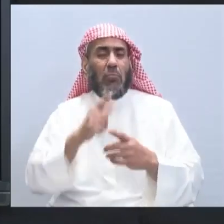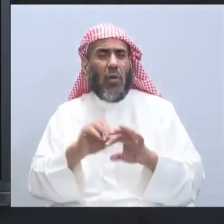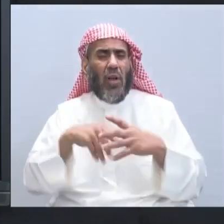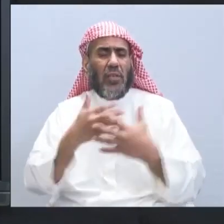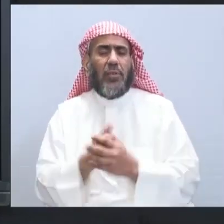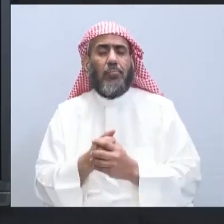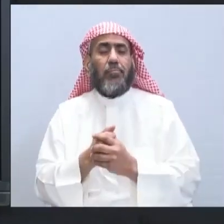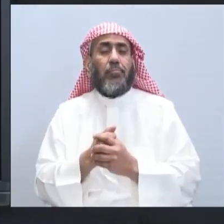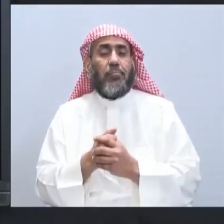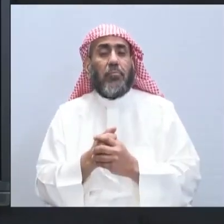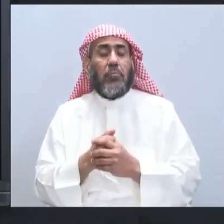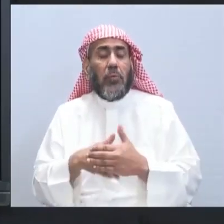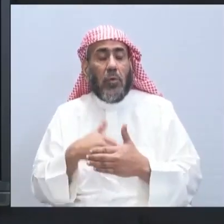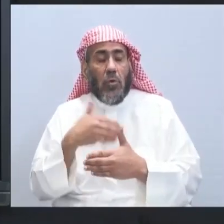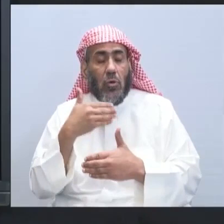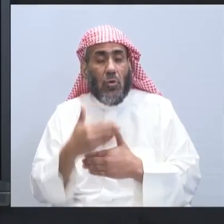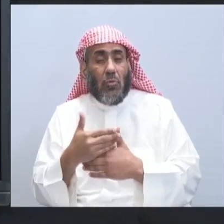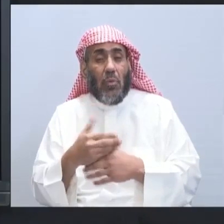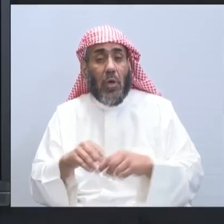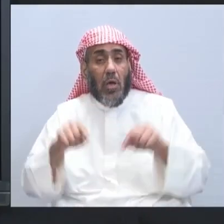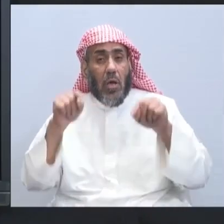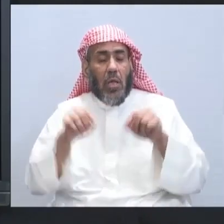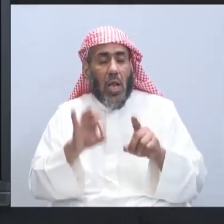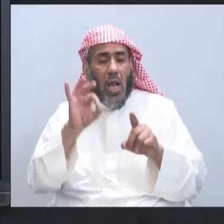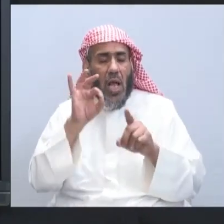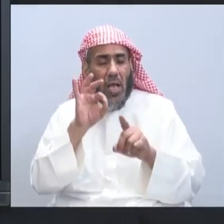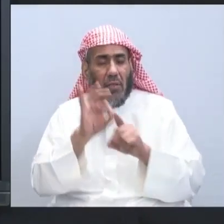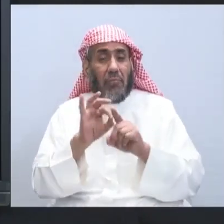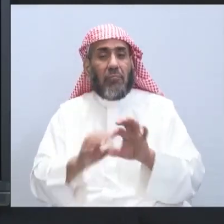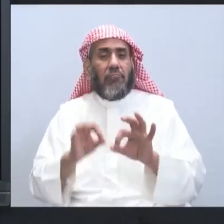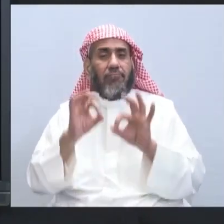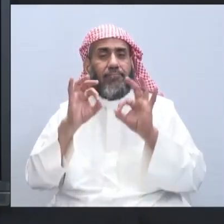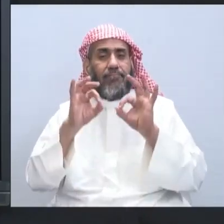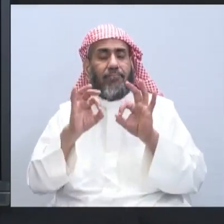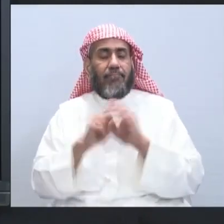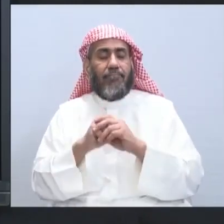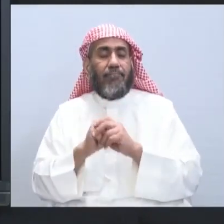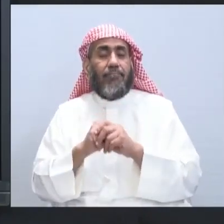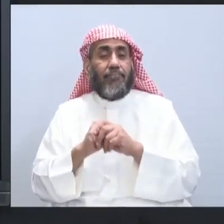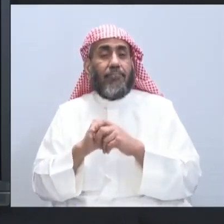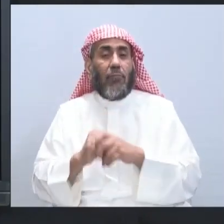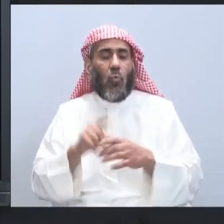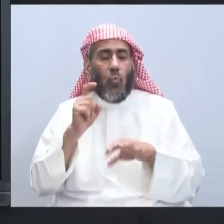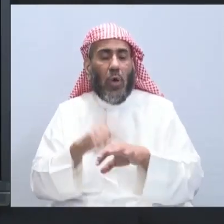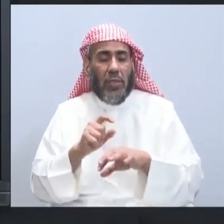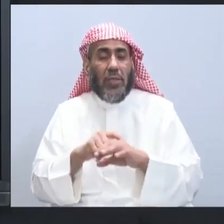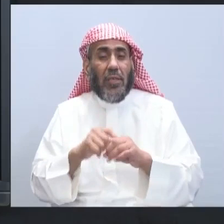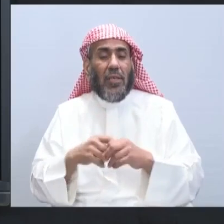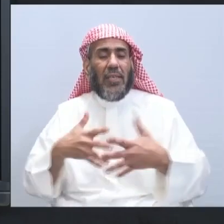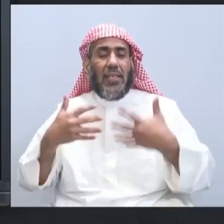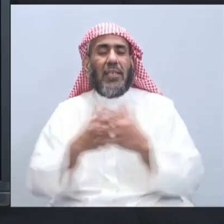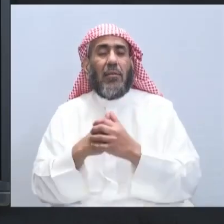حصلت ثم يعني هذا لهدف قطع ال او لهدف الوقت